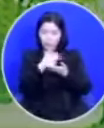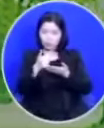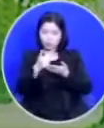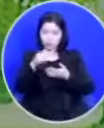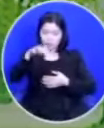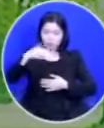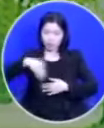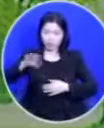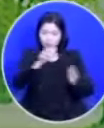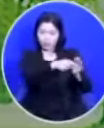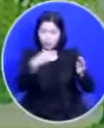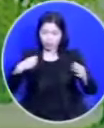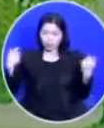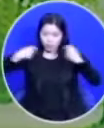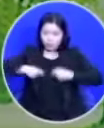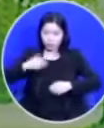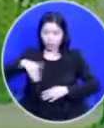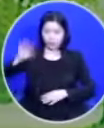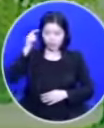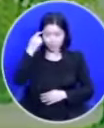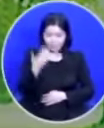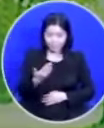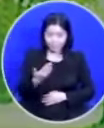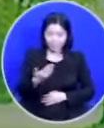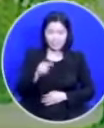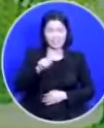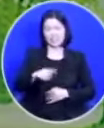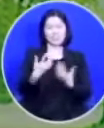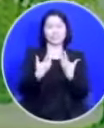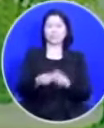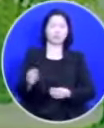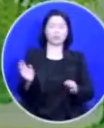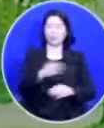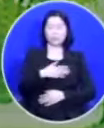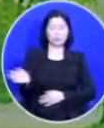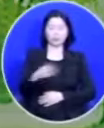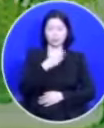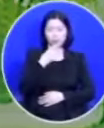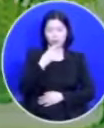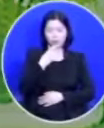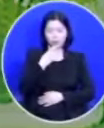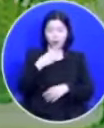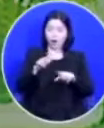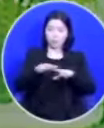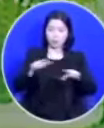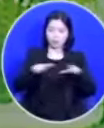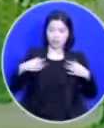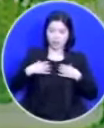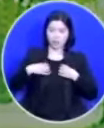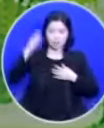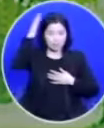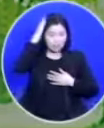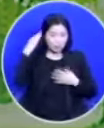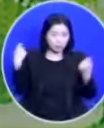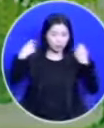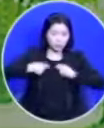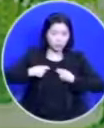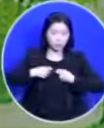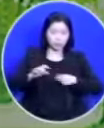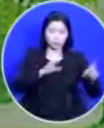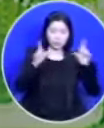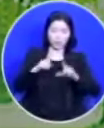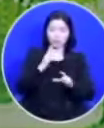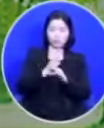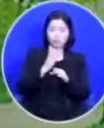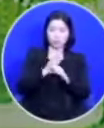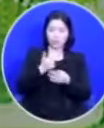꺼내 입고 가야 되죠 이런 경우는 없습니다 평소에는 이렇게 검은 엇 잊고 살다가 이